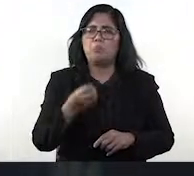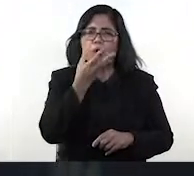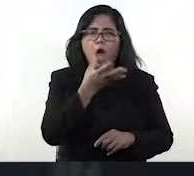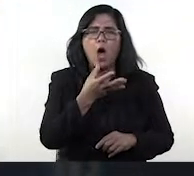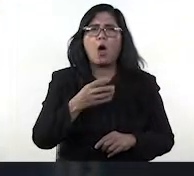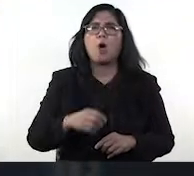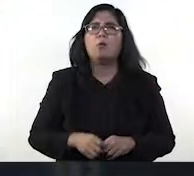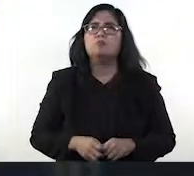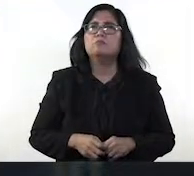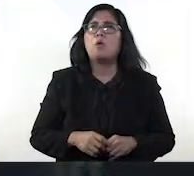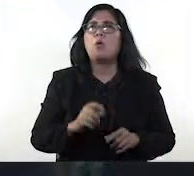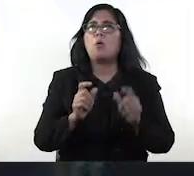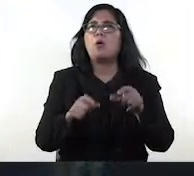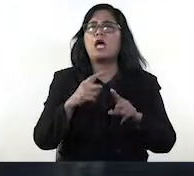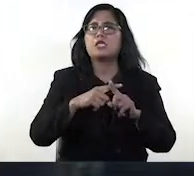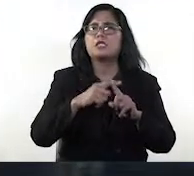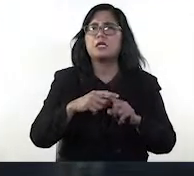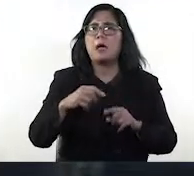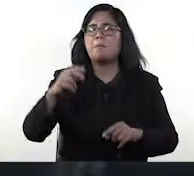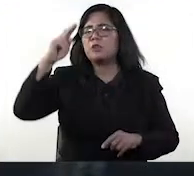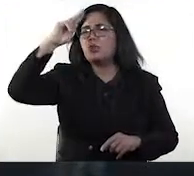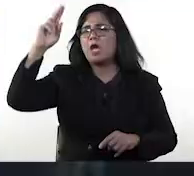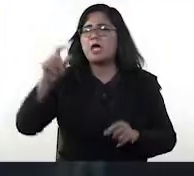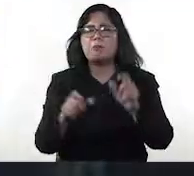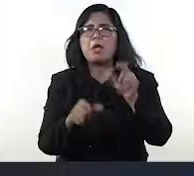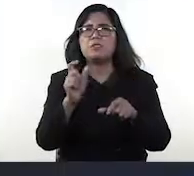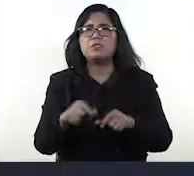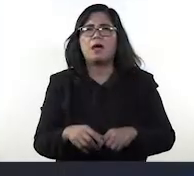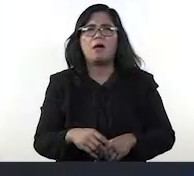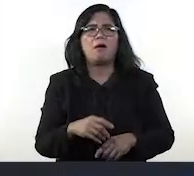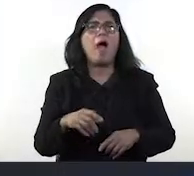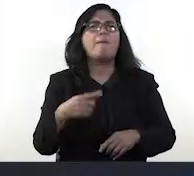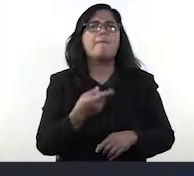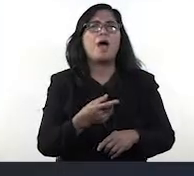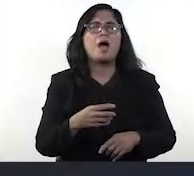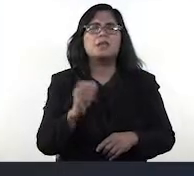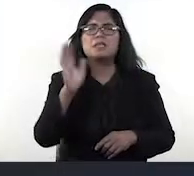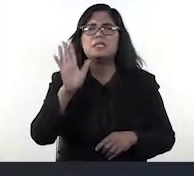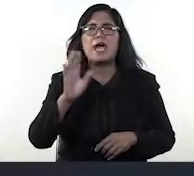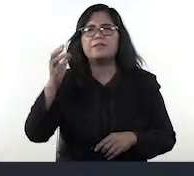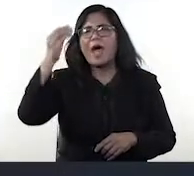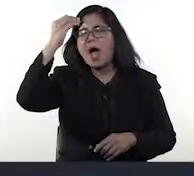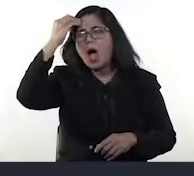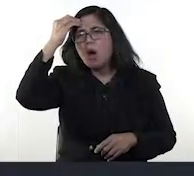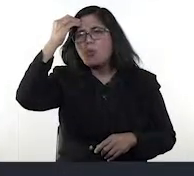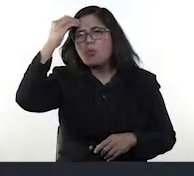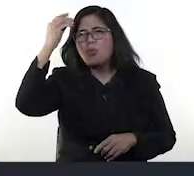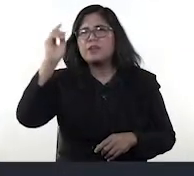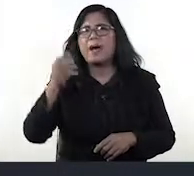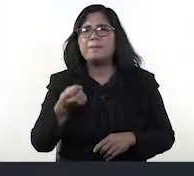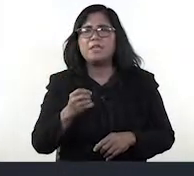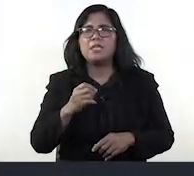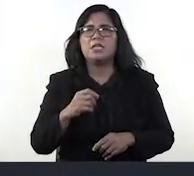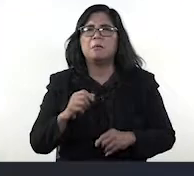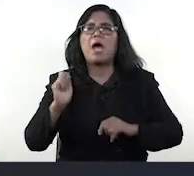manusia memanusiakan Tuhan apa sih kalimat-kalimat Bodoh itu Hai itu minyak goblok goblok